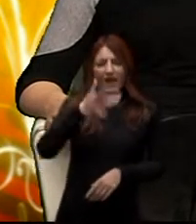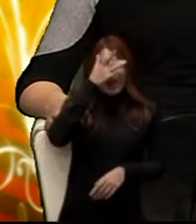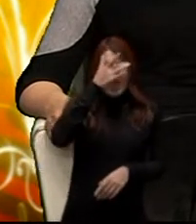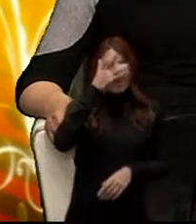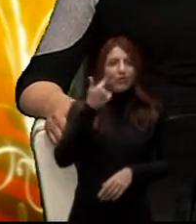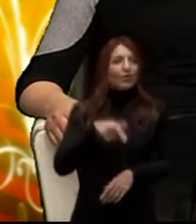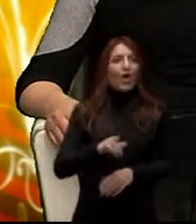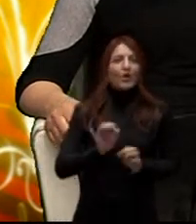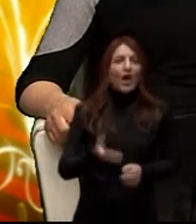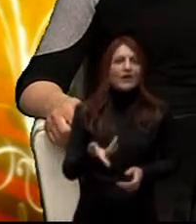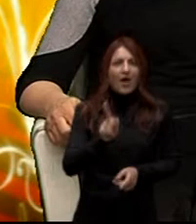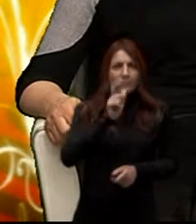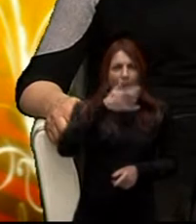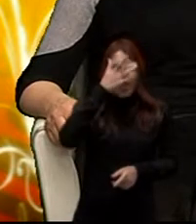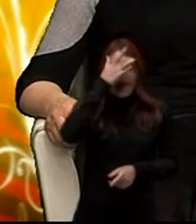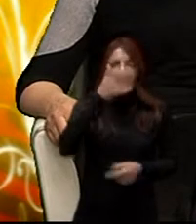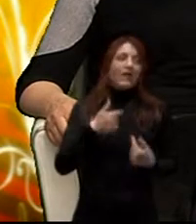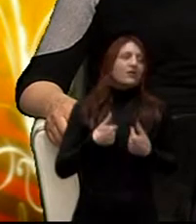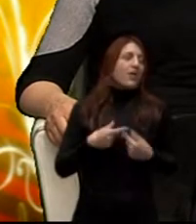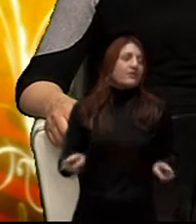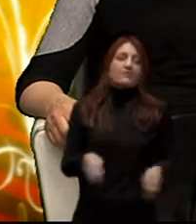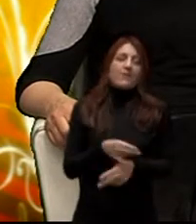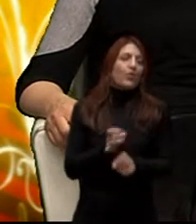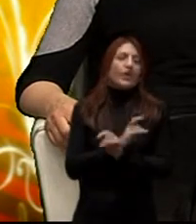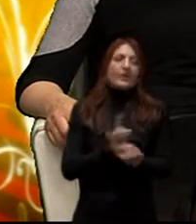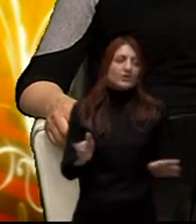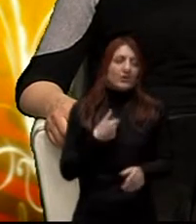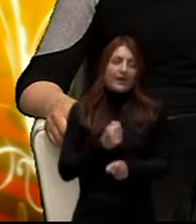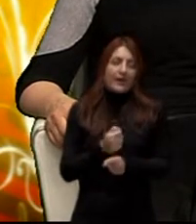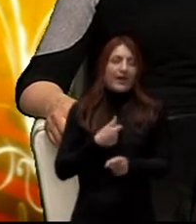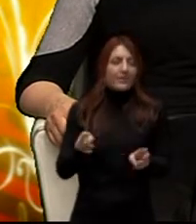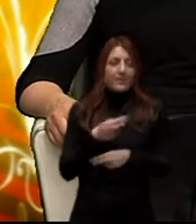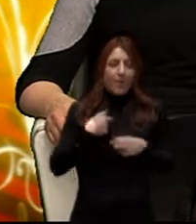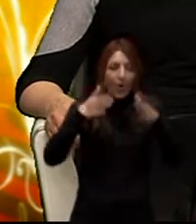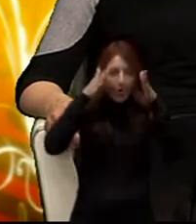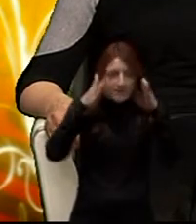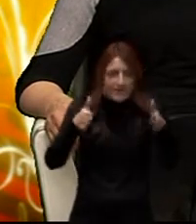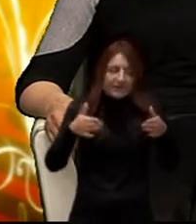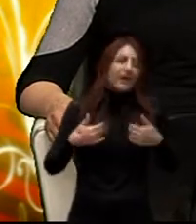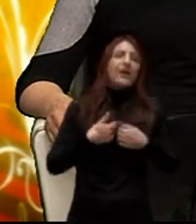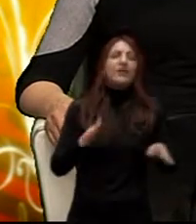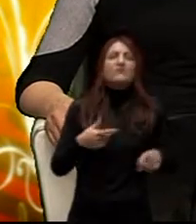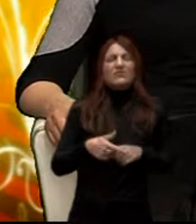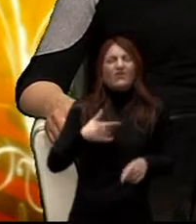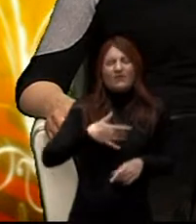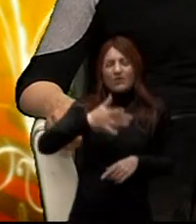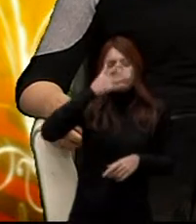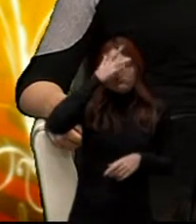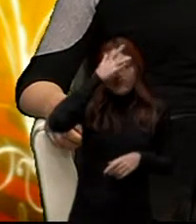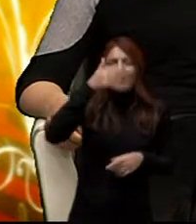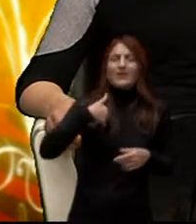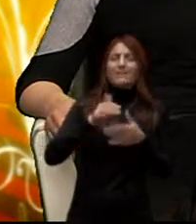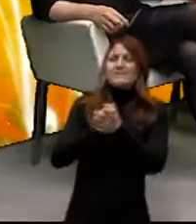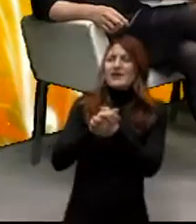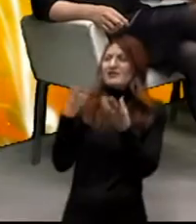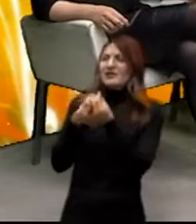zgodna bolest. Jer kad me boli glava, ne mogu ništa. Da. Ne mogu se koncentrirati, ne mogu ništa raditi, jer ne boli me glava. Ne mogu se družiti, ne